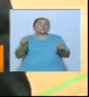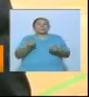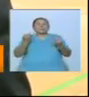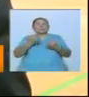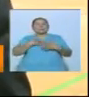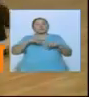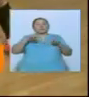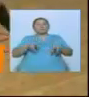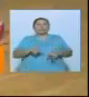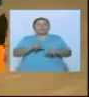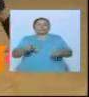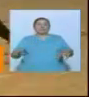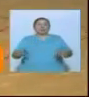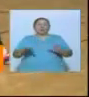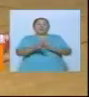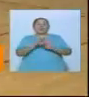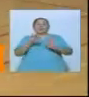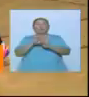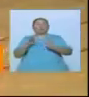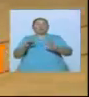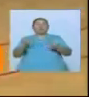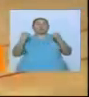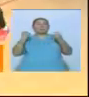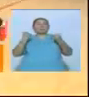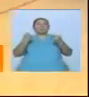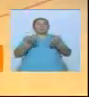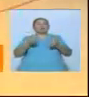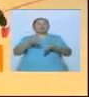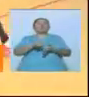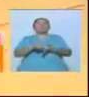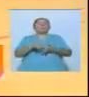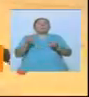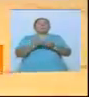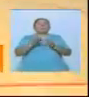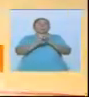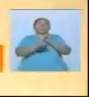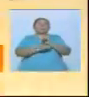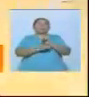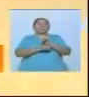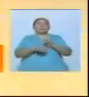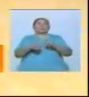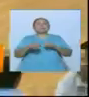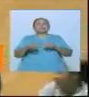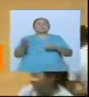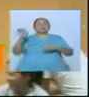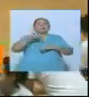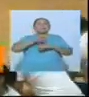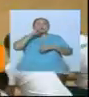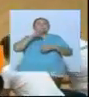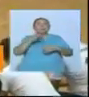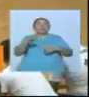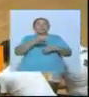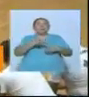наших специалистов. В отборочном этапе спартакиады приняли участие 10 работников из Западно-Казахстанской области. Все